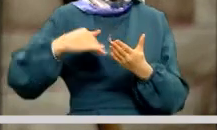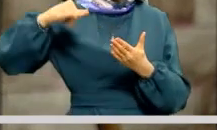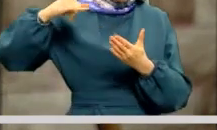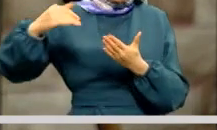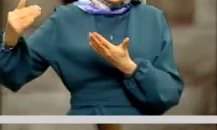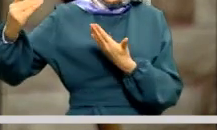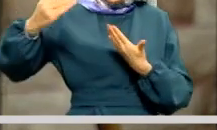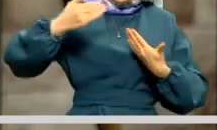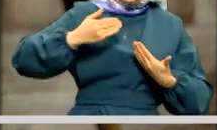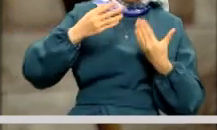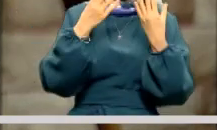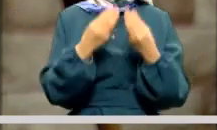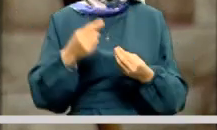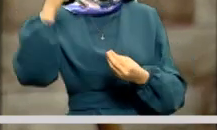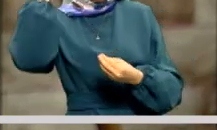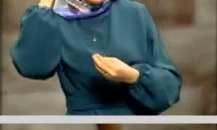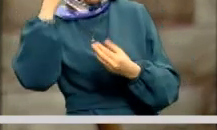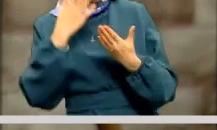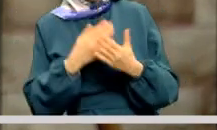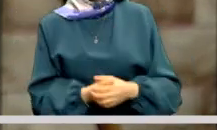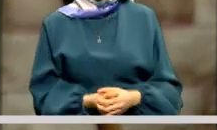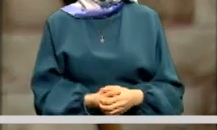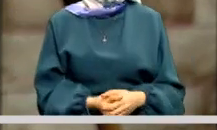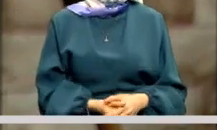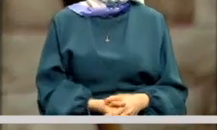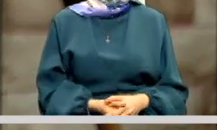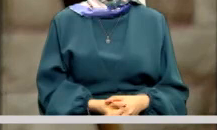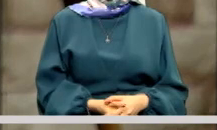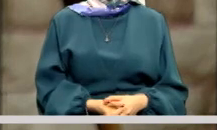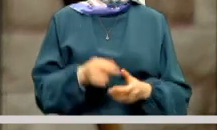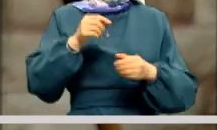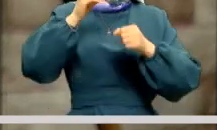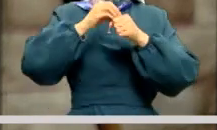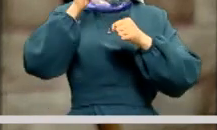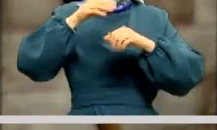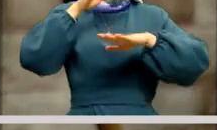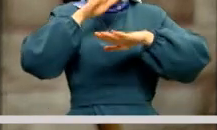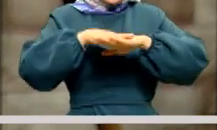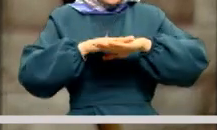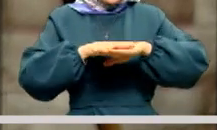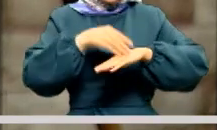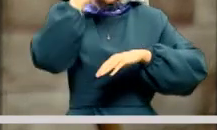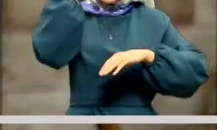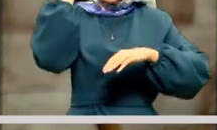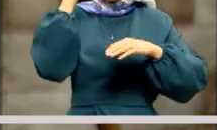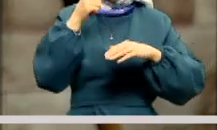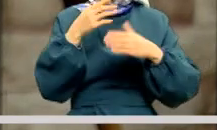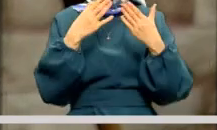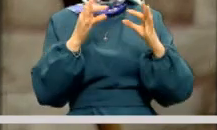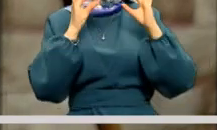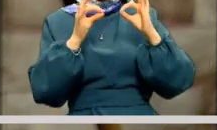pozitif tarafından bakarak hareket etmiştir bu noktada böyle hareket etmemizin sanki Hem bireysel hem